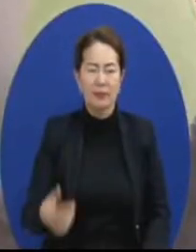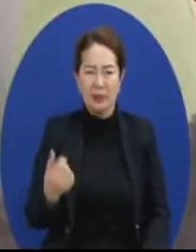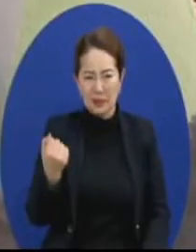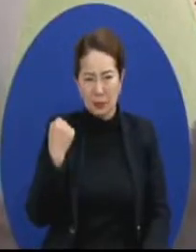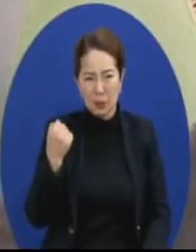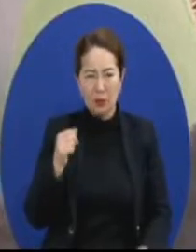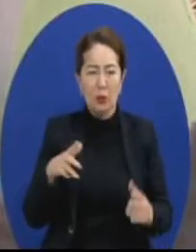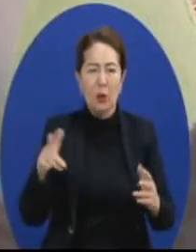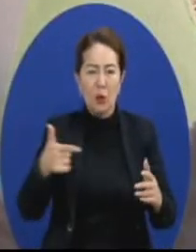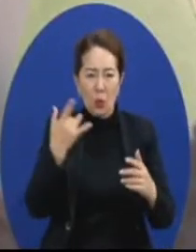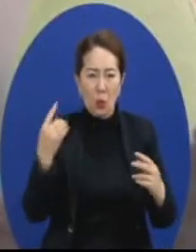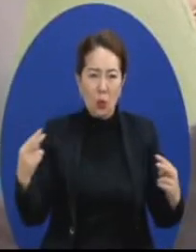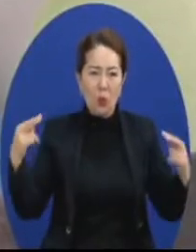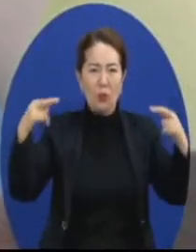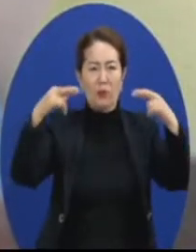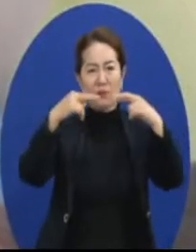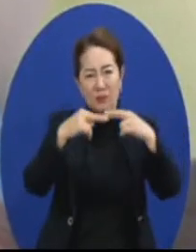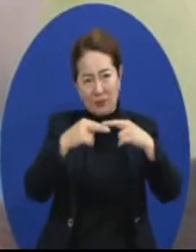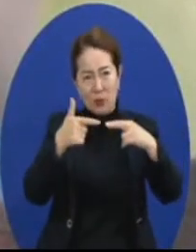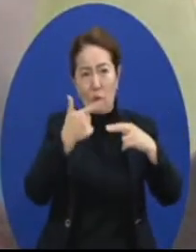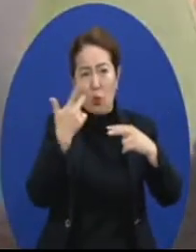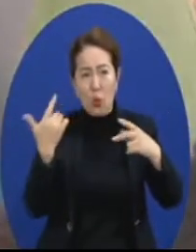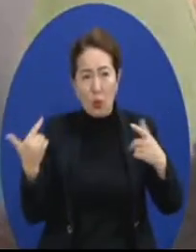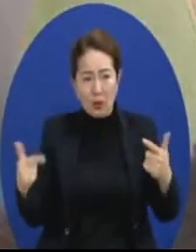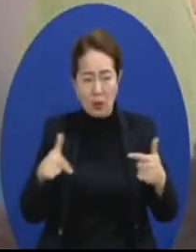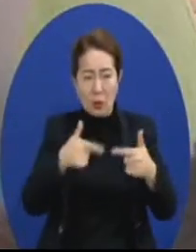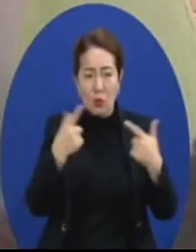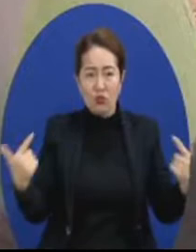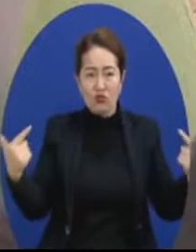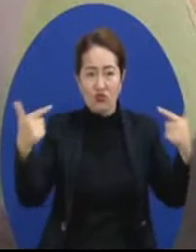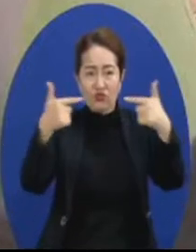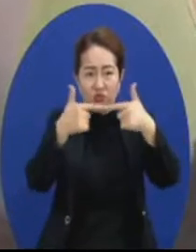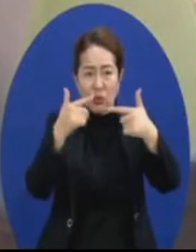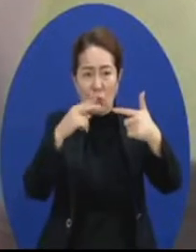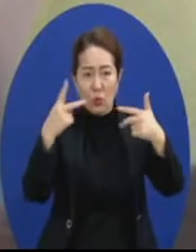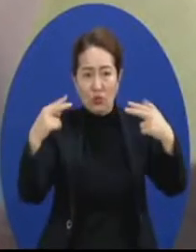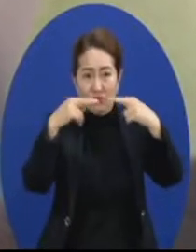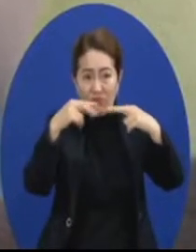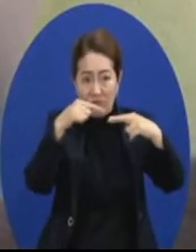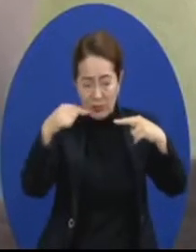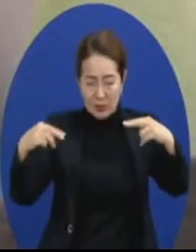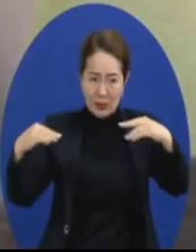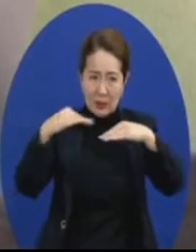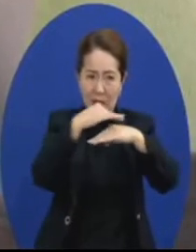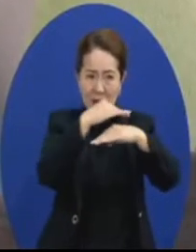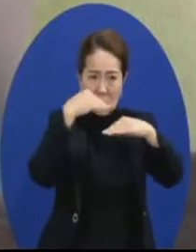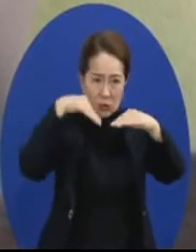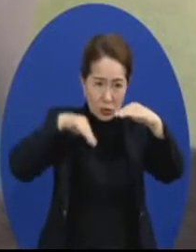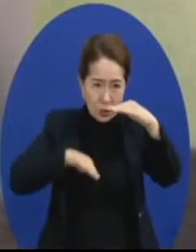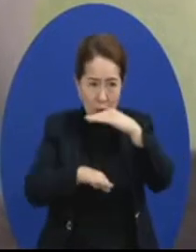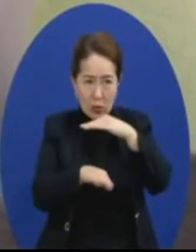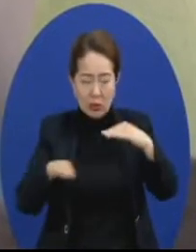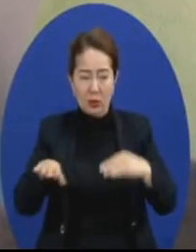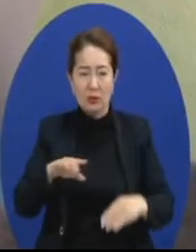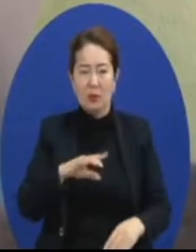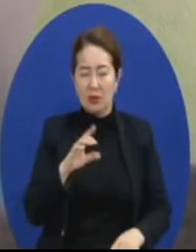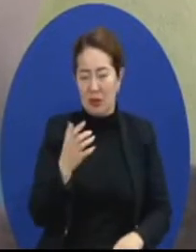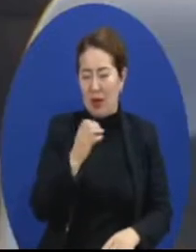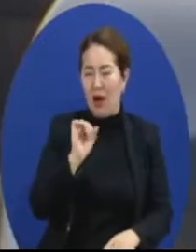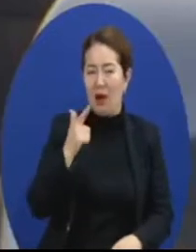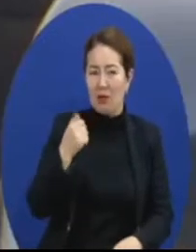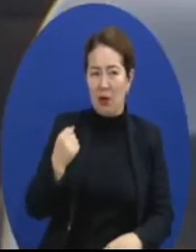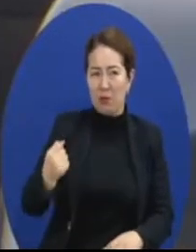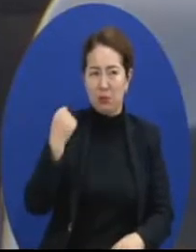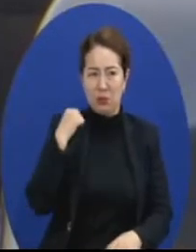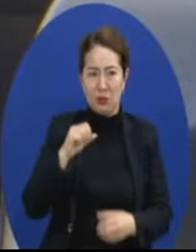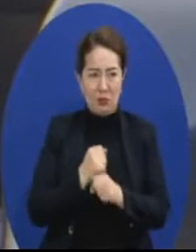Одоо болдгоо энэ дүүжин гүүр зам маань тавьд юм уу? Эсвэл том том гарсан дээр ингэ дээгүүр доор нь явдаг юм хийд юм үү те? На сумын азраа авар гарсан да юм хийх